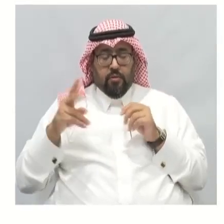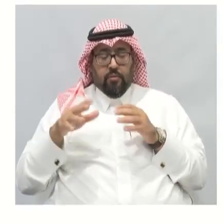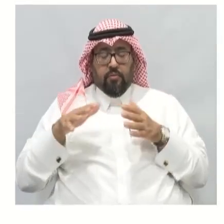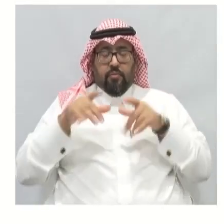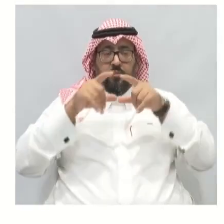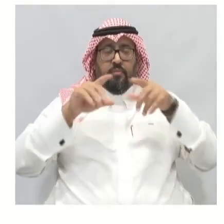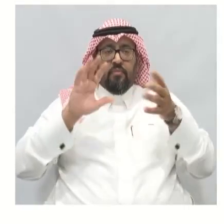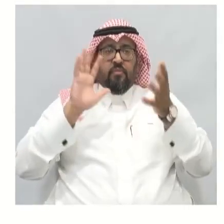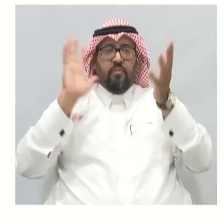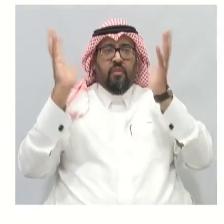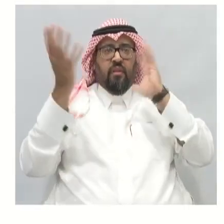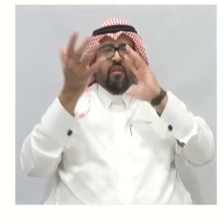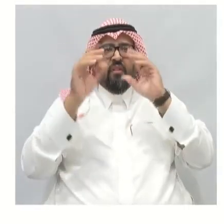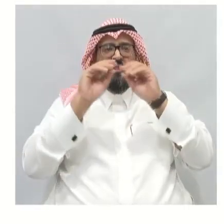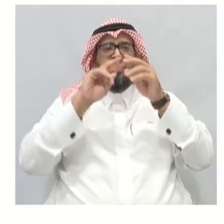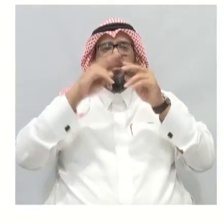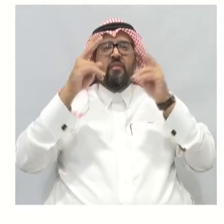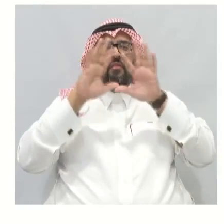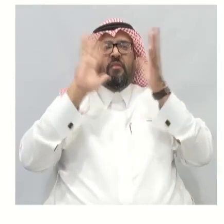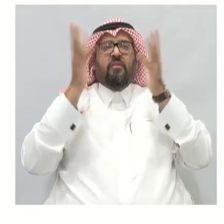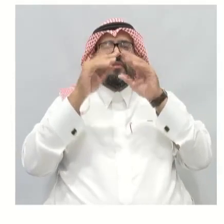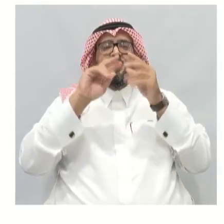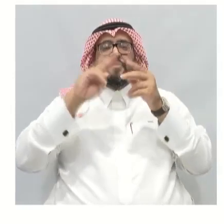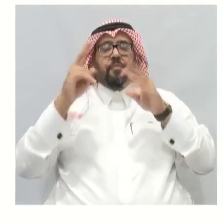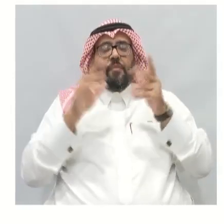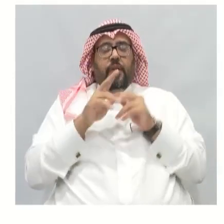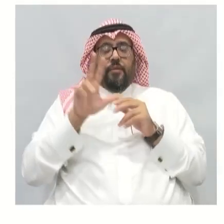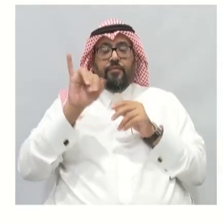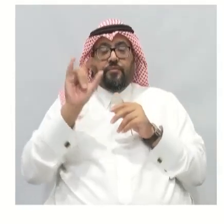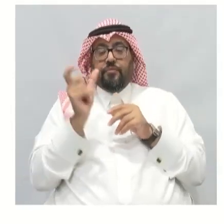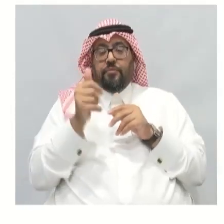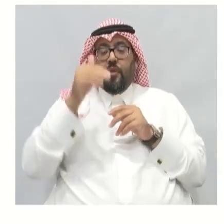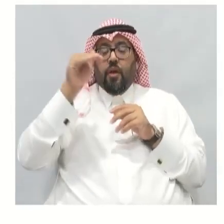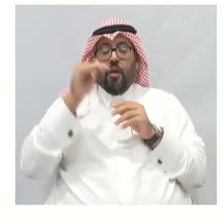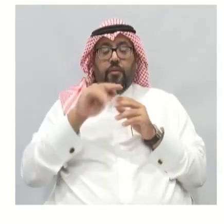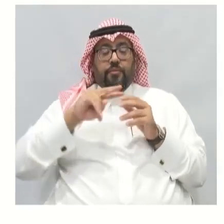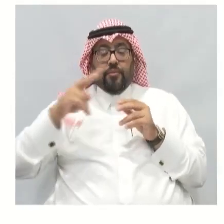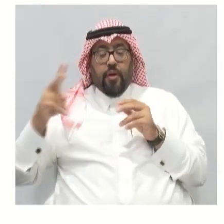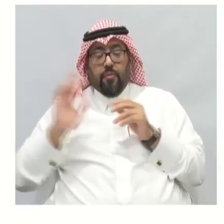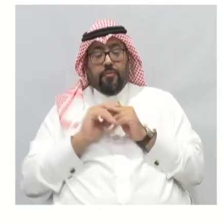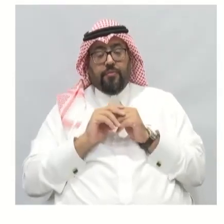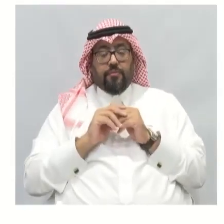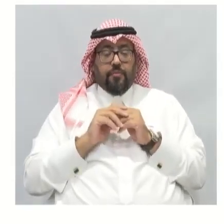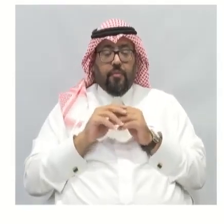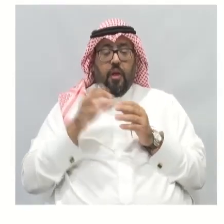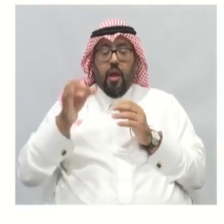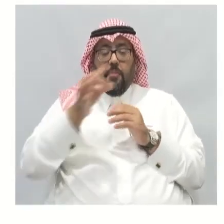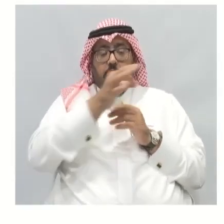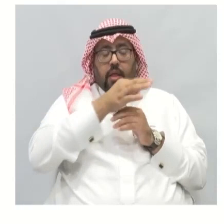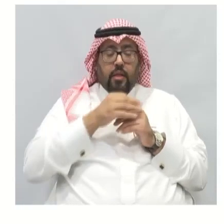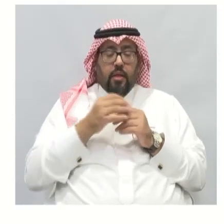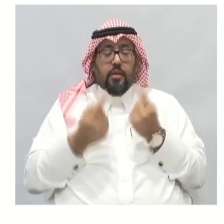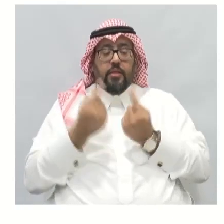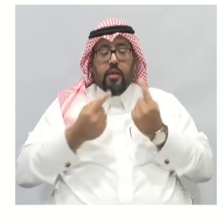الجغرافي كان فيها معظم انواع المناخ وتتنوع بذلك البيئات والمحص